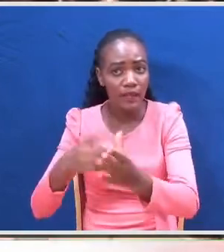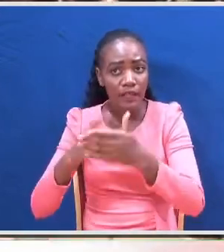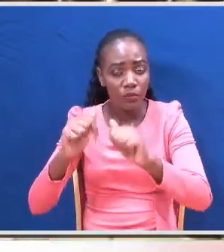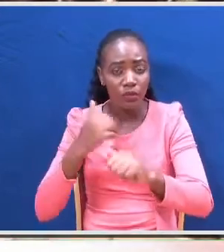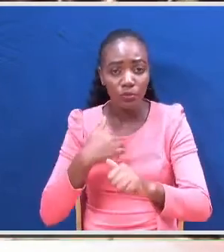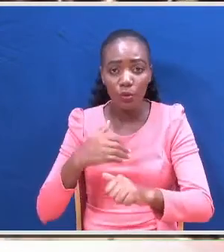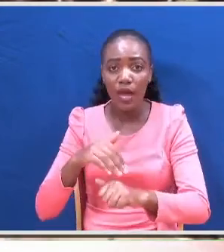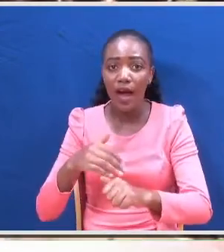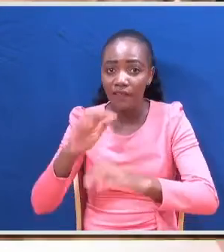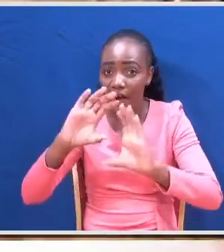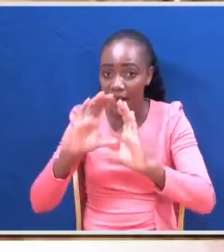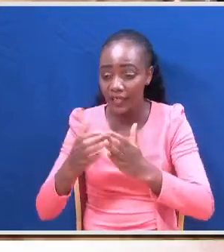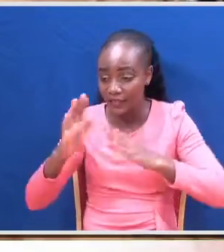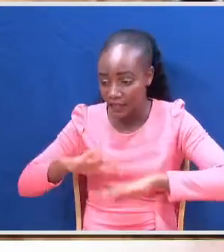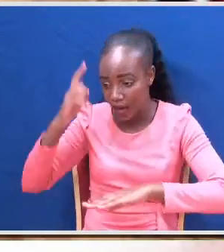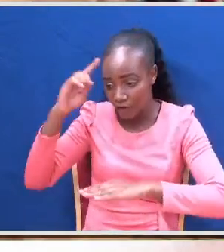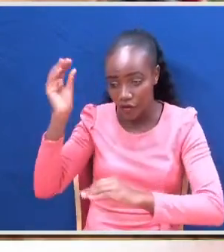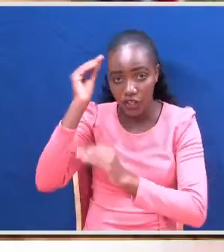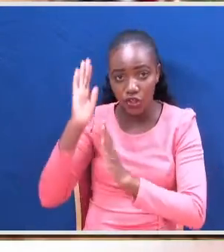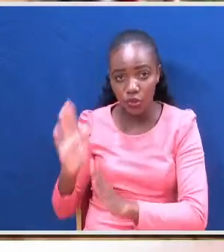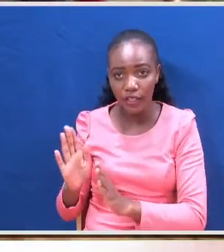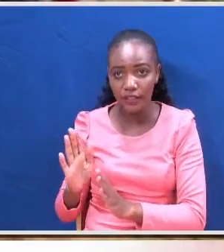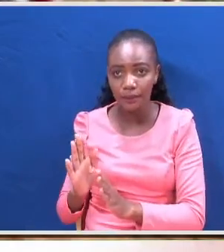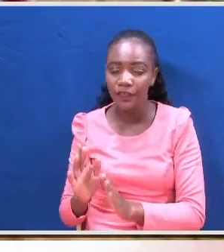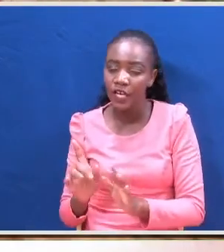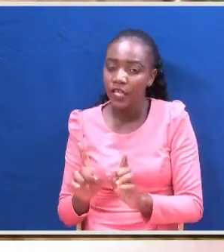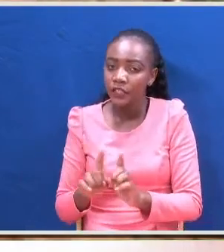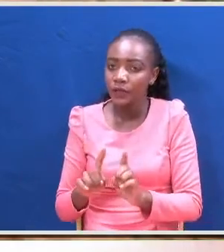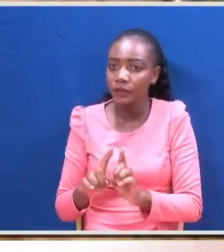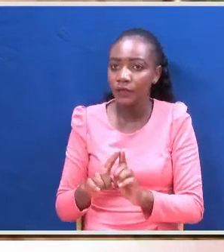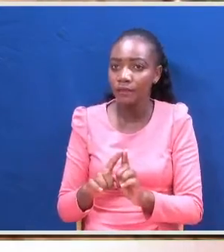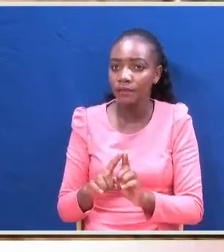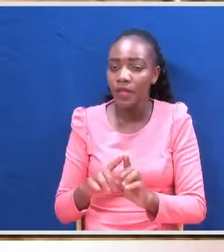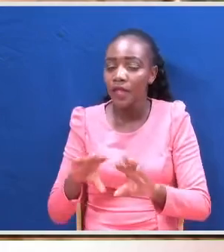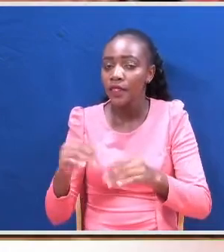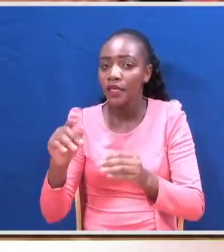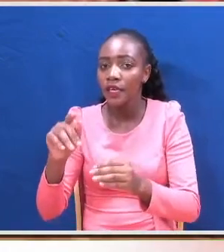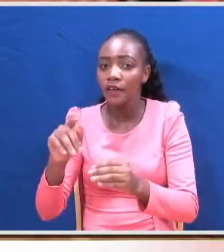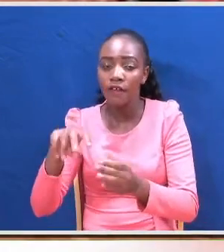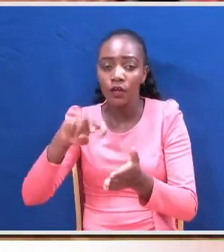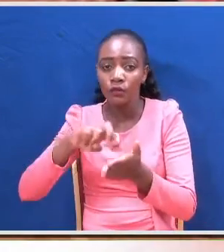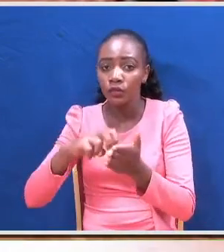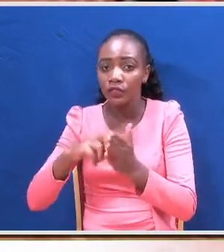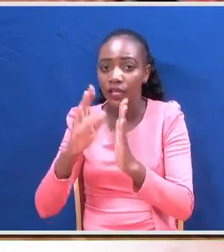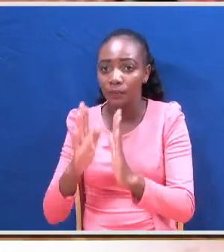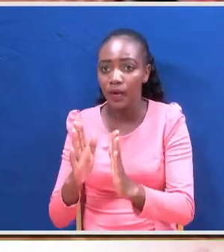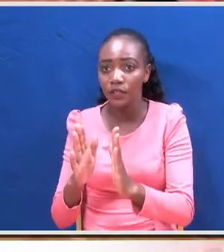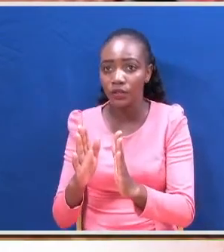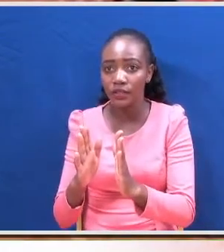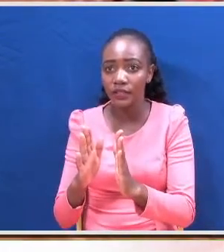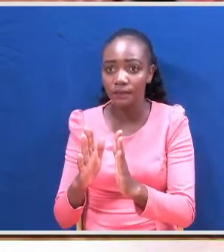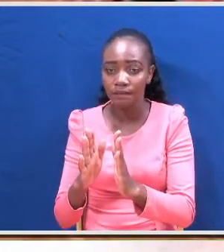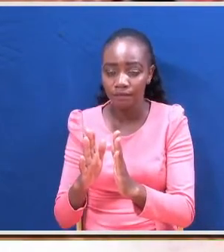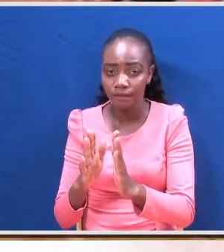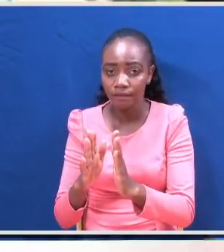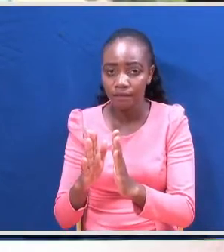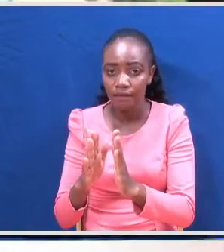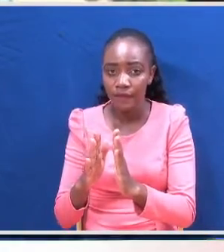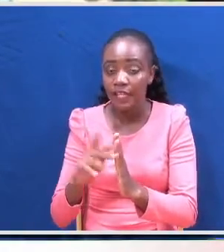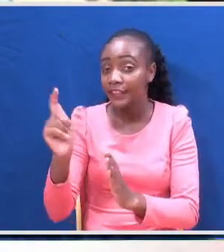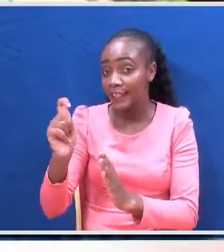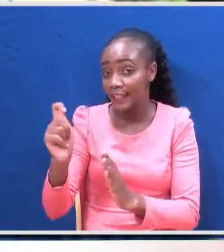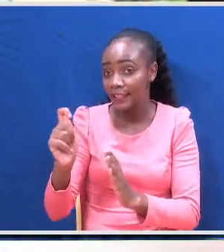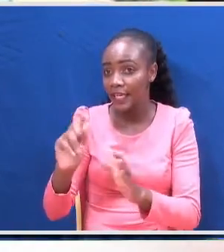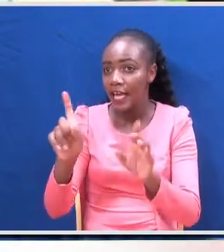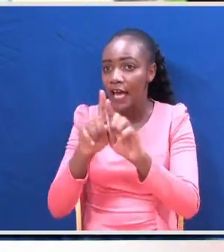have the spacious class for these people. Majimbo ambayo yameonekana kuwapa wanakandarasi ambao ni wakazi wa Kabuchai kipaumbele,